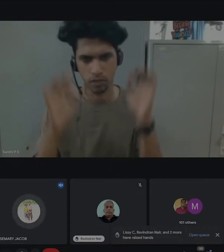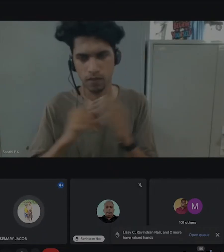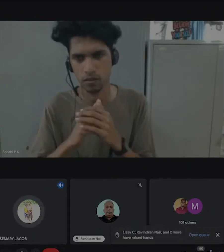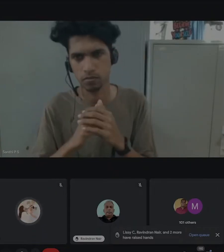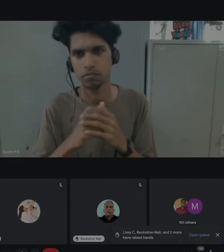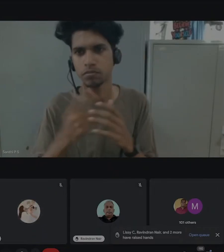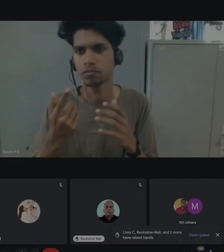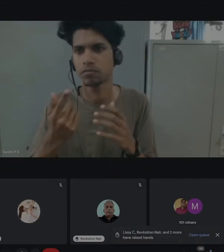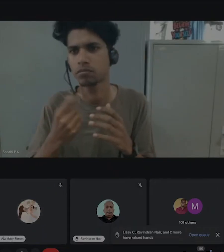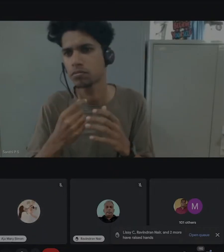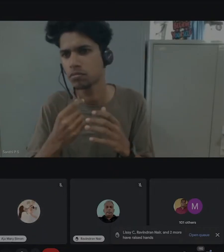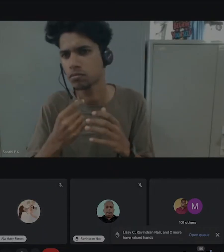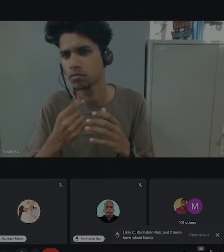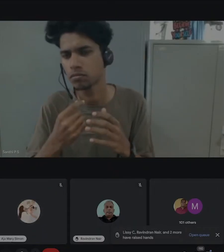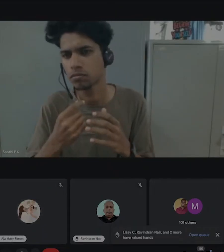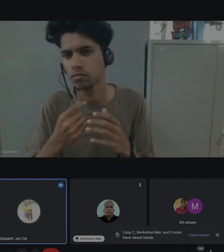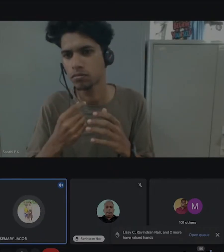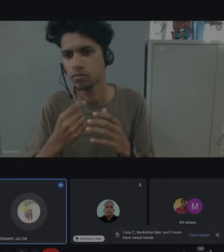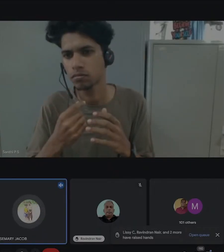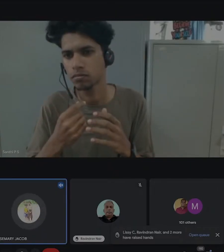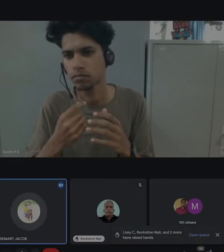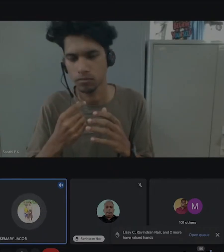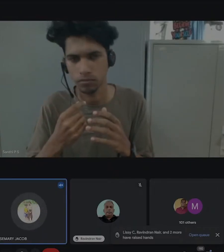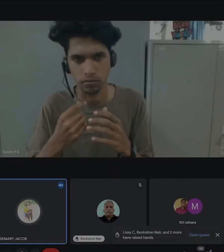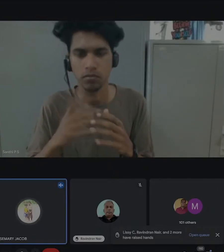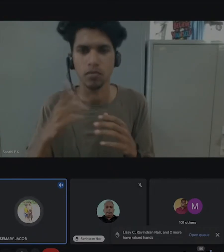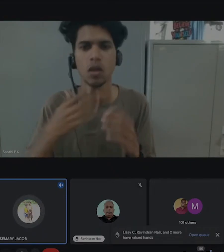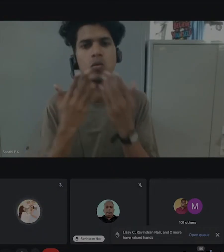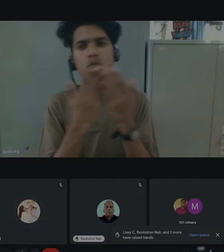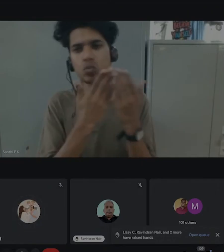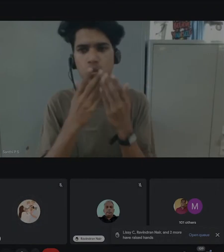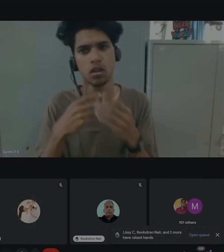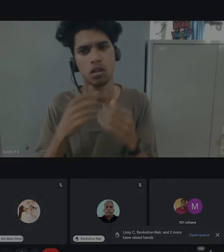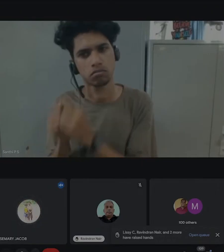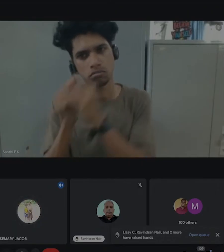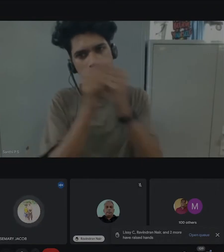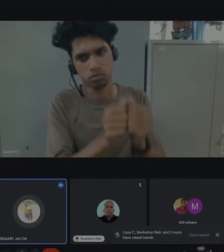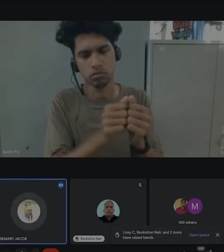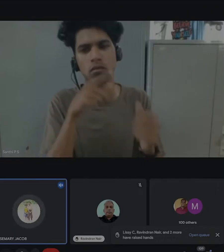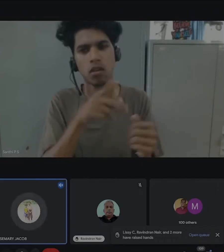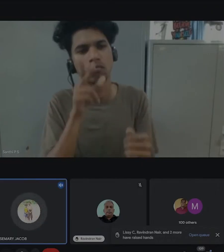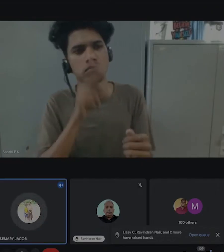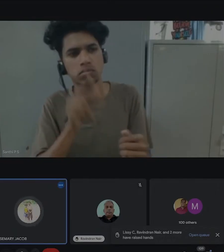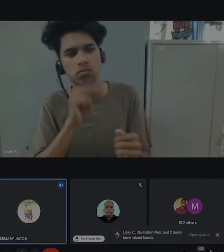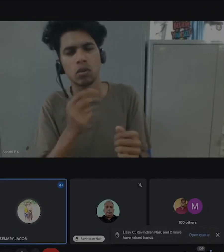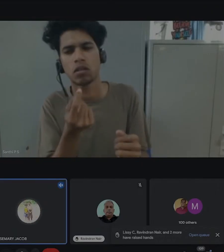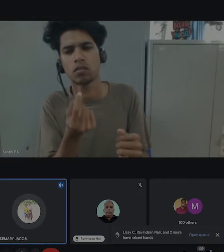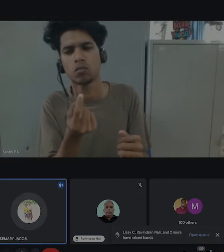ആദ്യം സ്കൂളിൽ ചേർത്തിരുന്നു. അപ്പോൾ ഡോക്ടർ പറഞ്ഞ അനുസരിച്ച് ഇപ്പം ജനറൽ സ്കൂളിൽ കുറച്ചൊക്കെ സ്പീച്ച് അതിന്